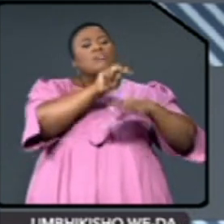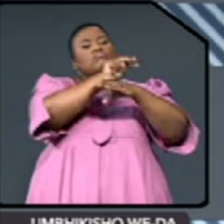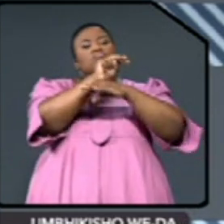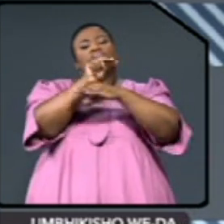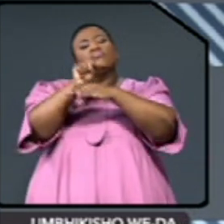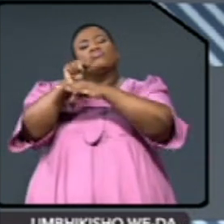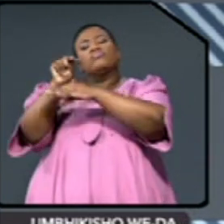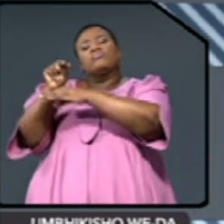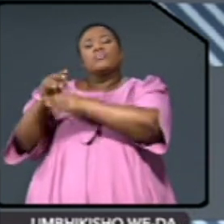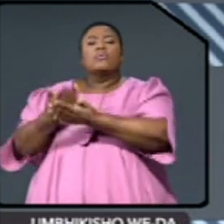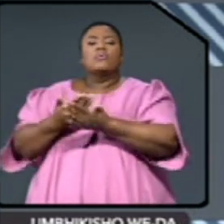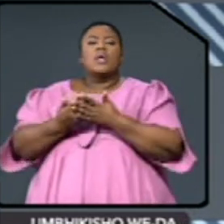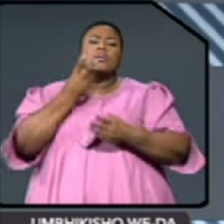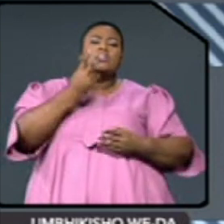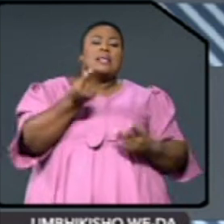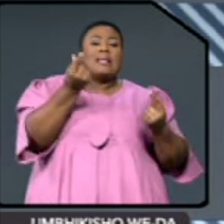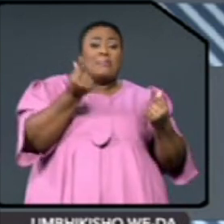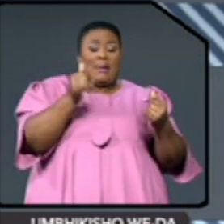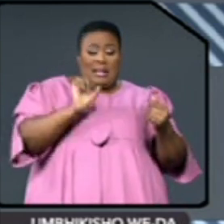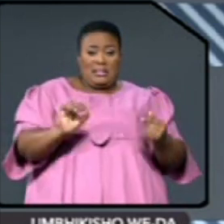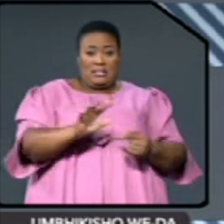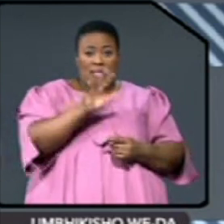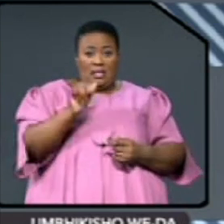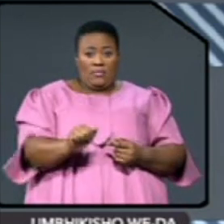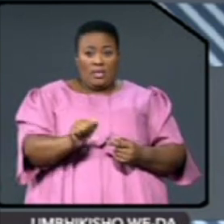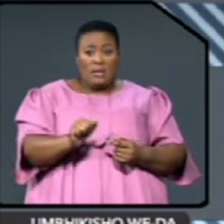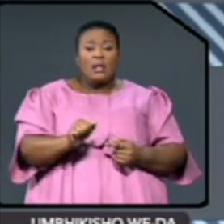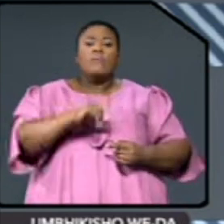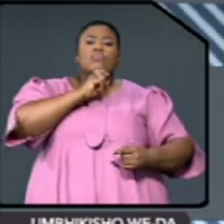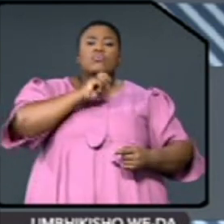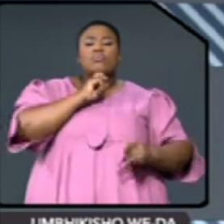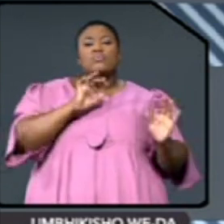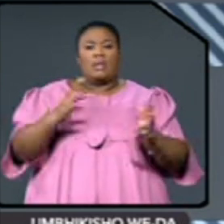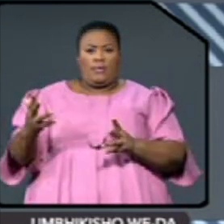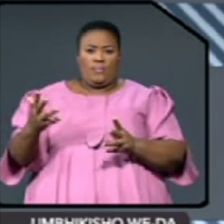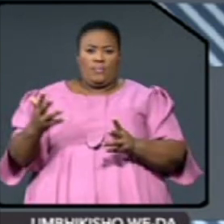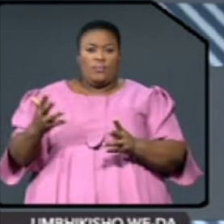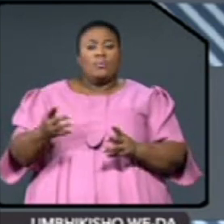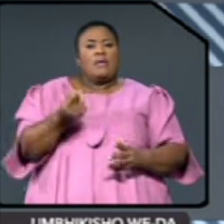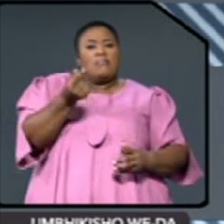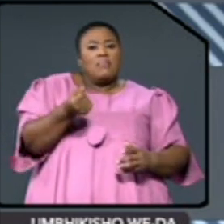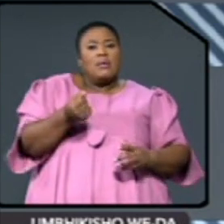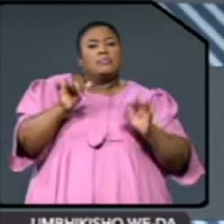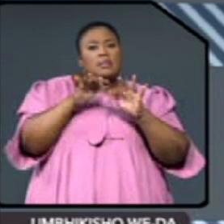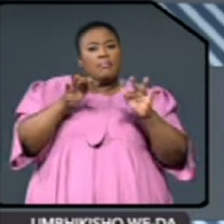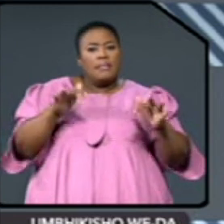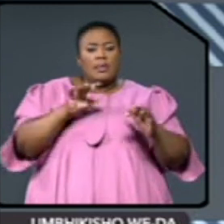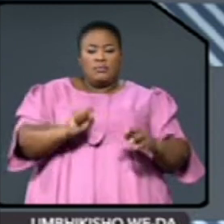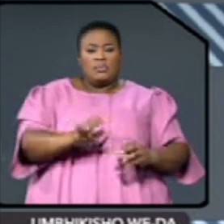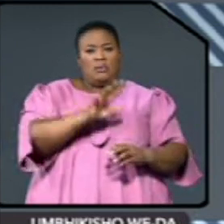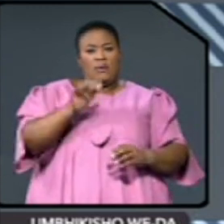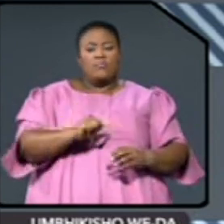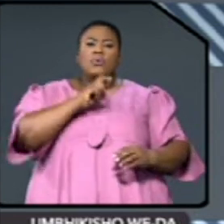indaba zokuthi ke izimali zalapha eNingizimu zisetshenziswe kanjani izimali zabantu baseNingizimu